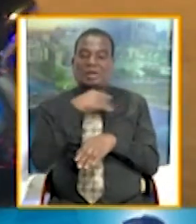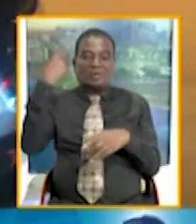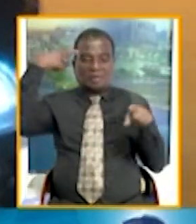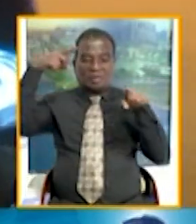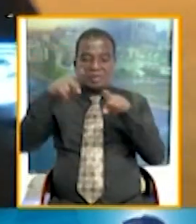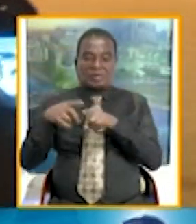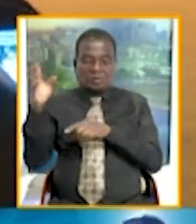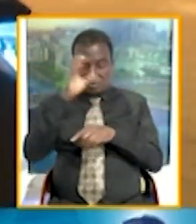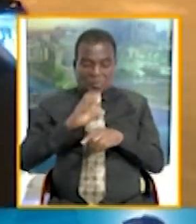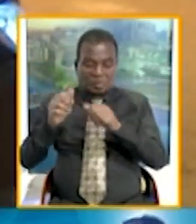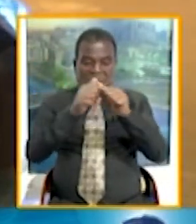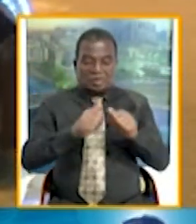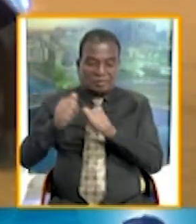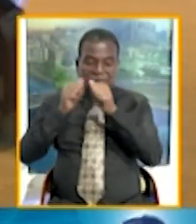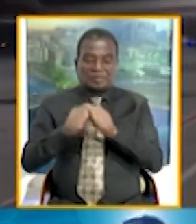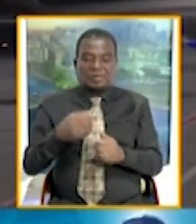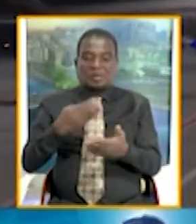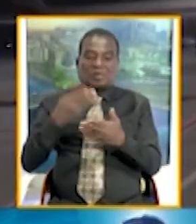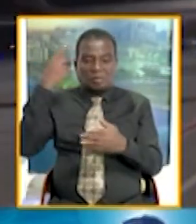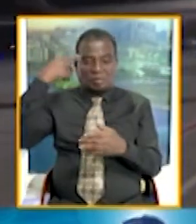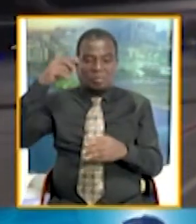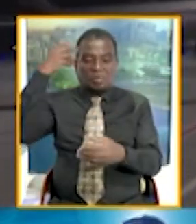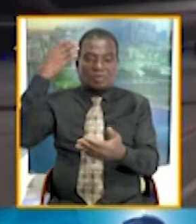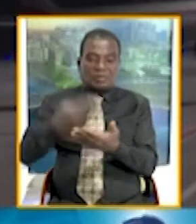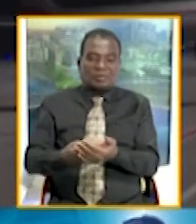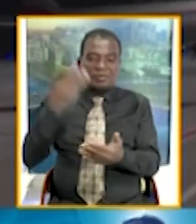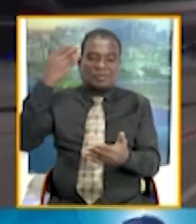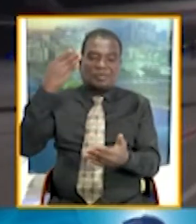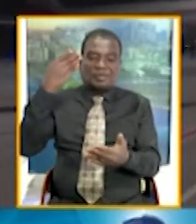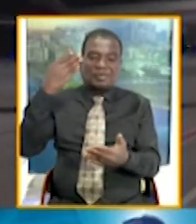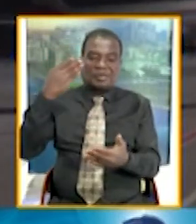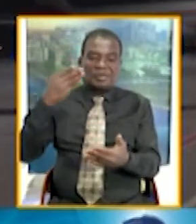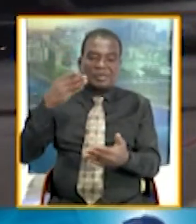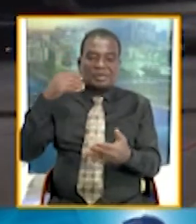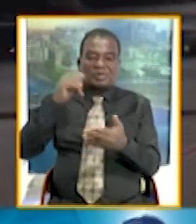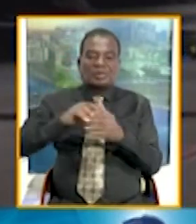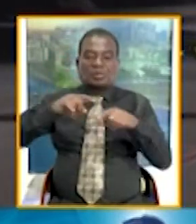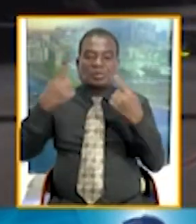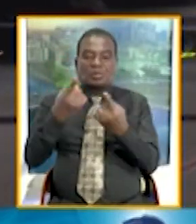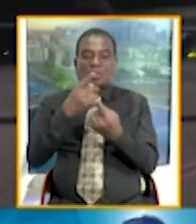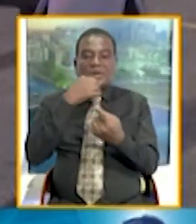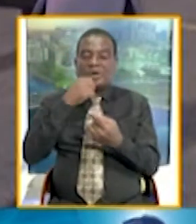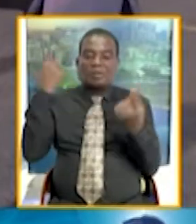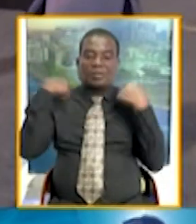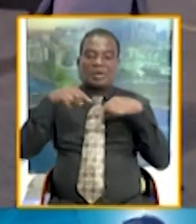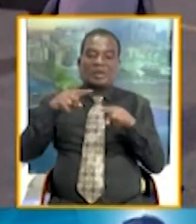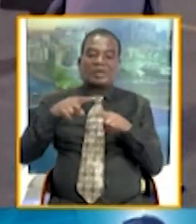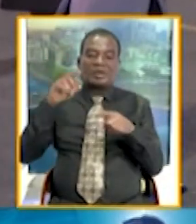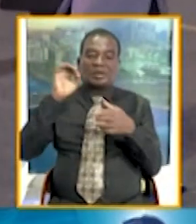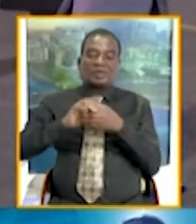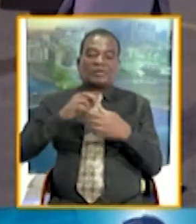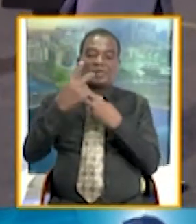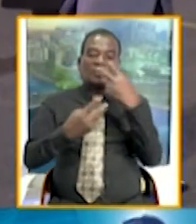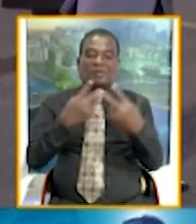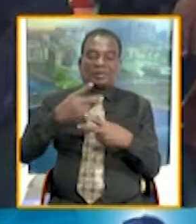convenus de rechercher ensemble les voies et moyens de financer de façon durable le G5 Sahel. Au cours de son